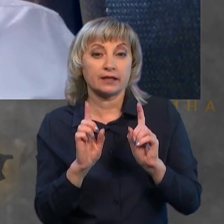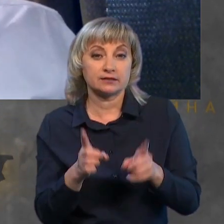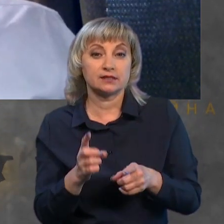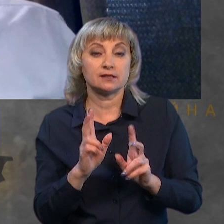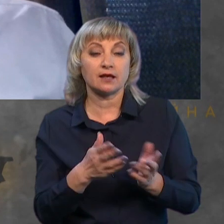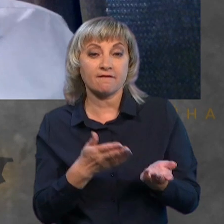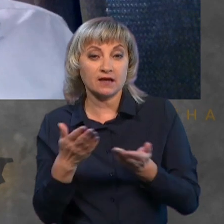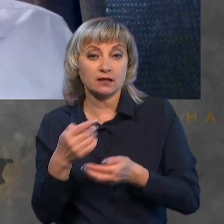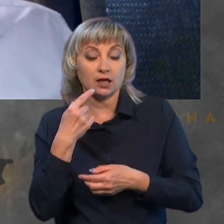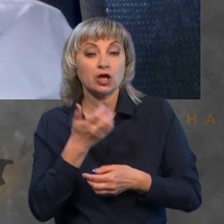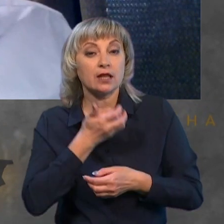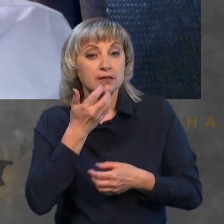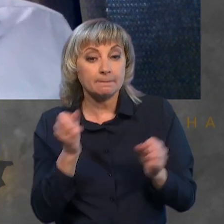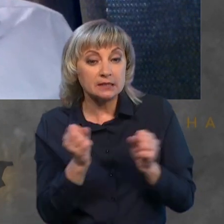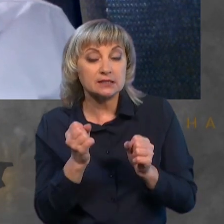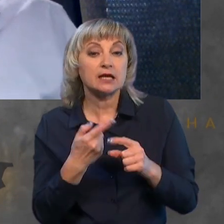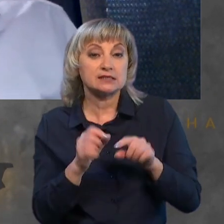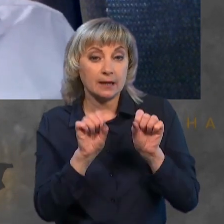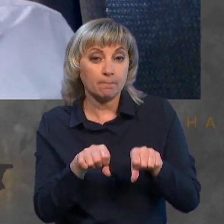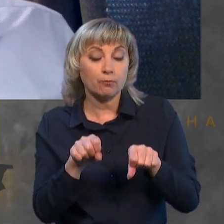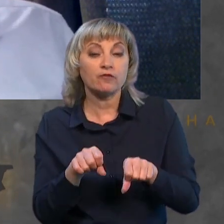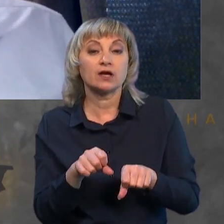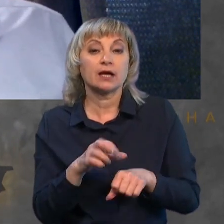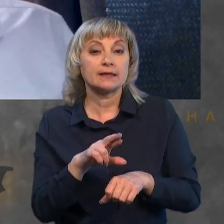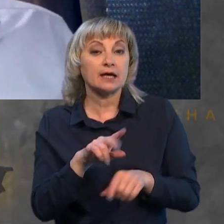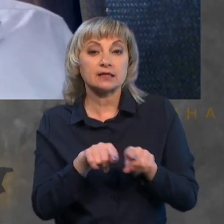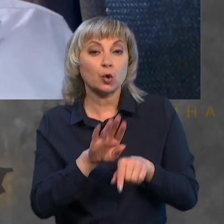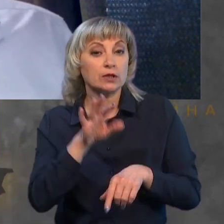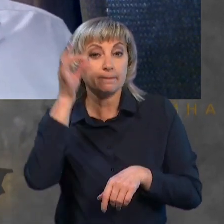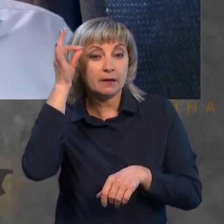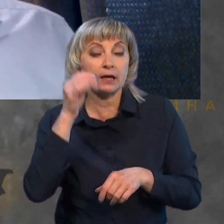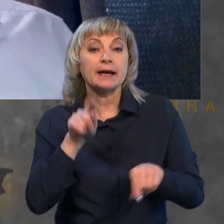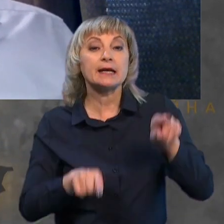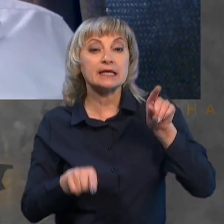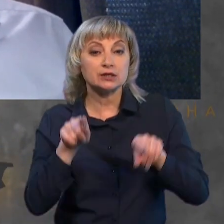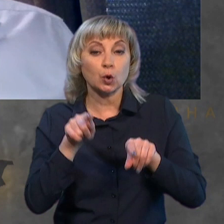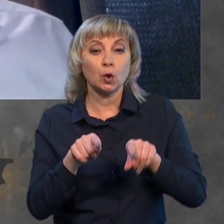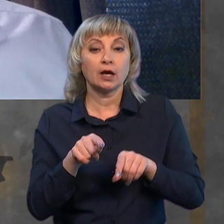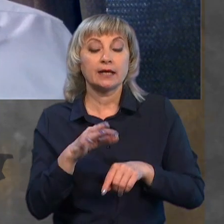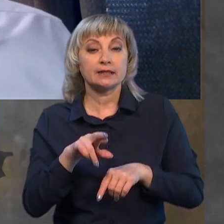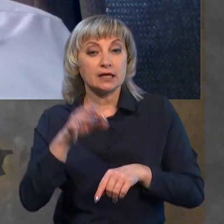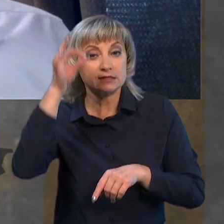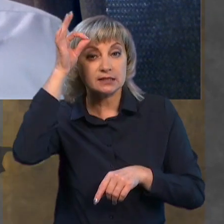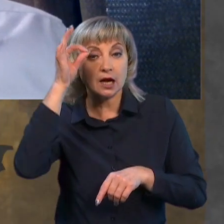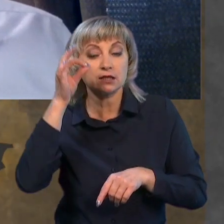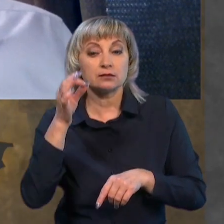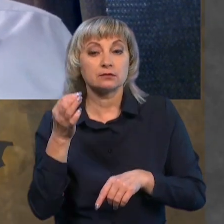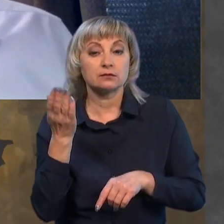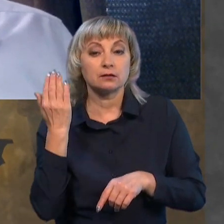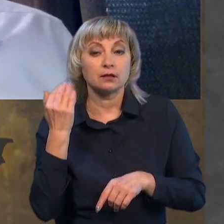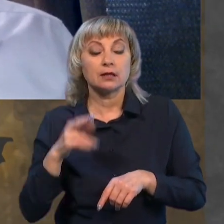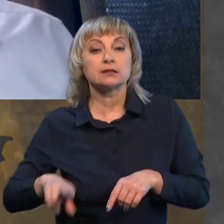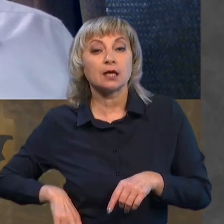ви кажете, да, тепла зима, цілком ймовірно. Так, я такого не пам'ятаю, дуже рідко навіть от. Я згадую також слова Сахарука,